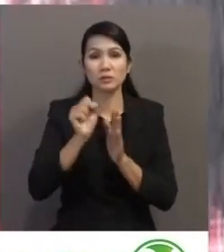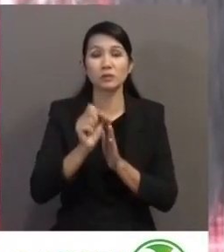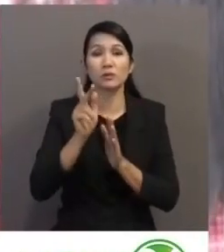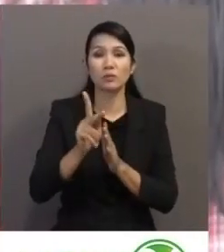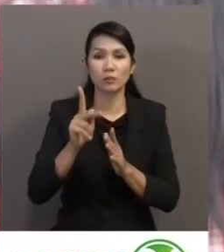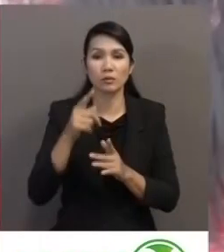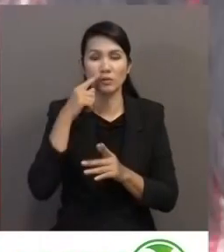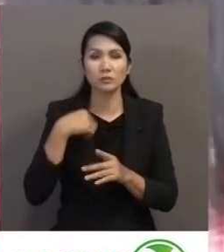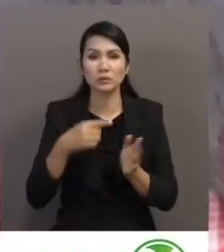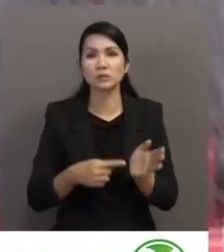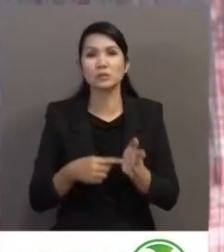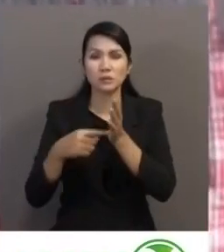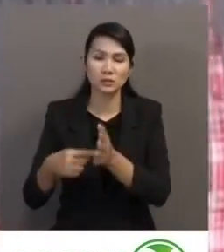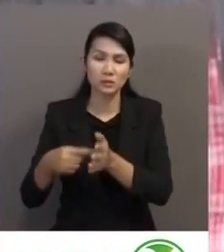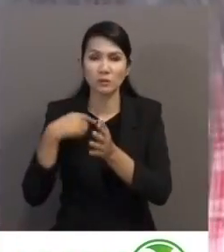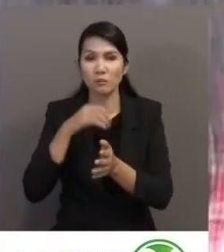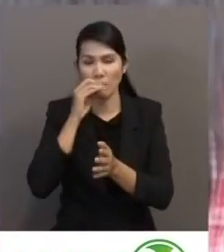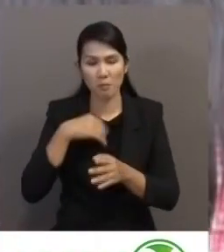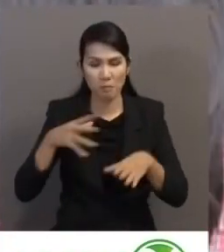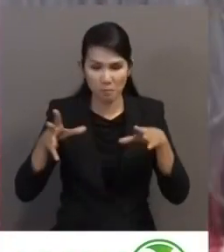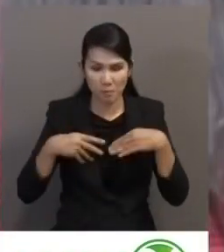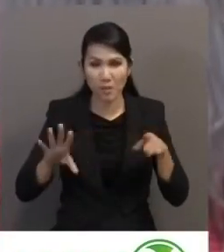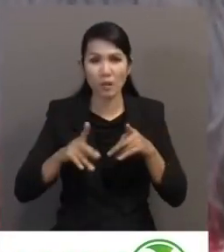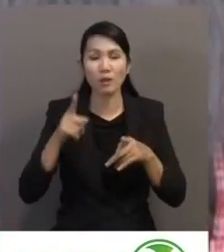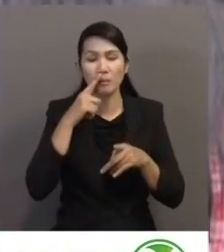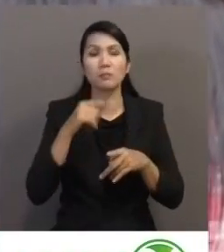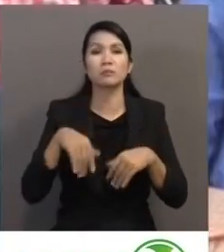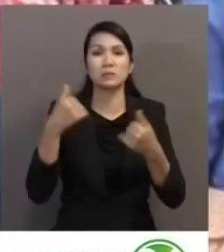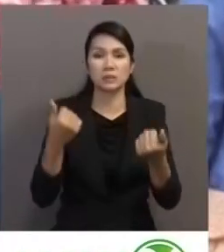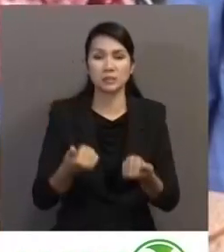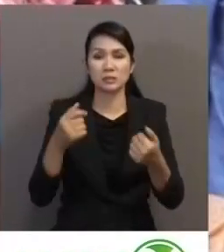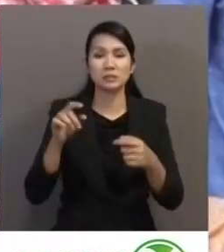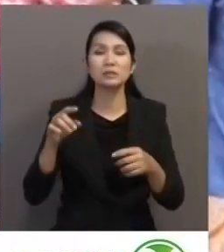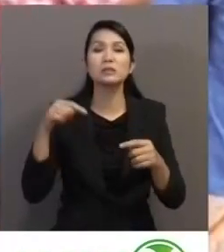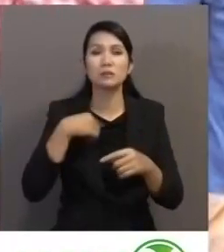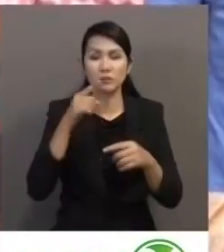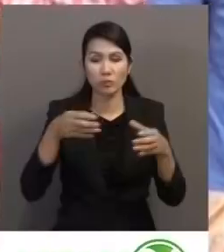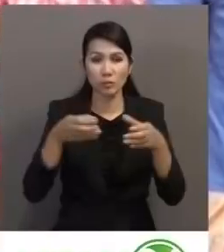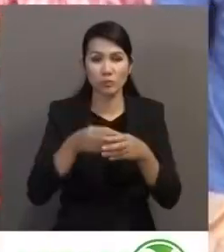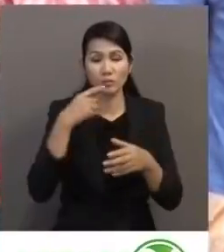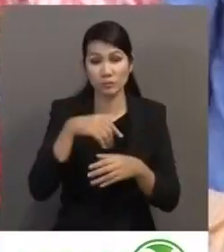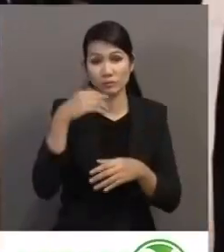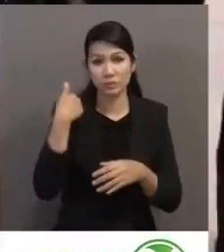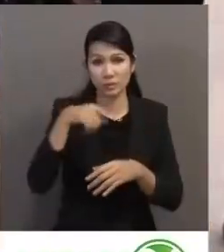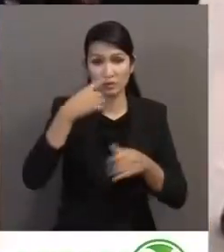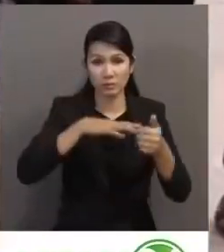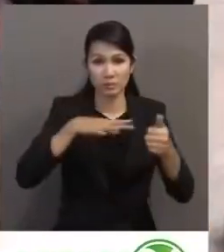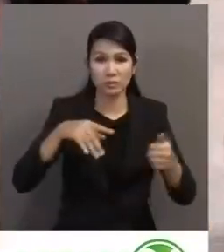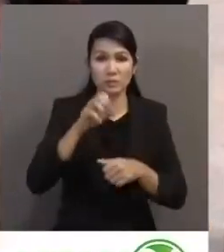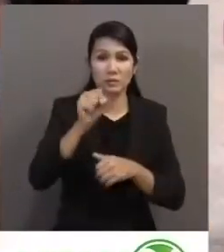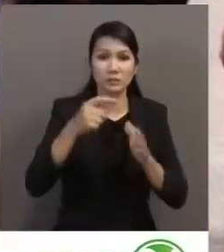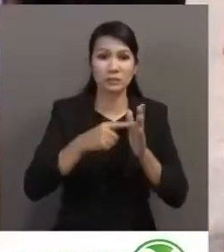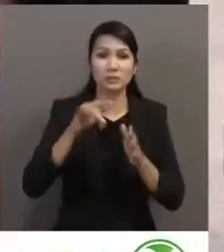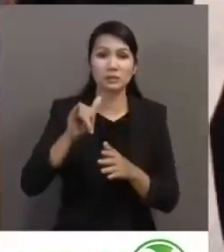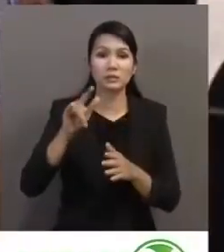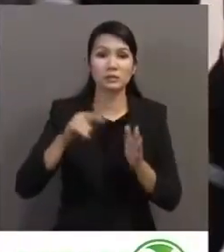ยื่นหนังสือคัดค้านต่อทางผู้ว่าราชการจังหวัดสกลนครมีนายสายันชนะเกียรติไพศาลเป็นแกนนำมอบหนังสือร้อง